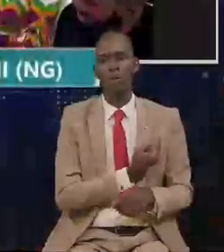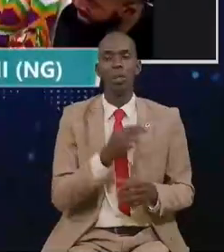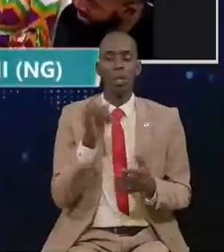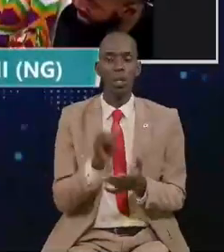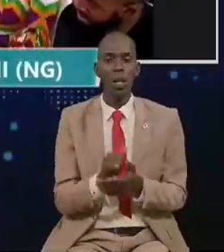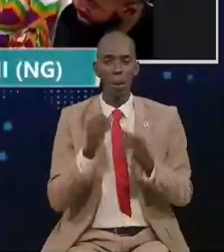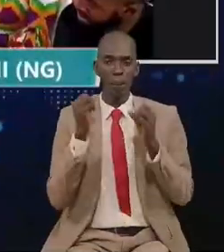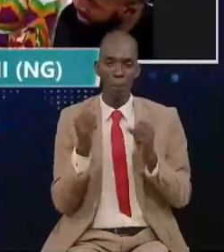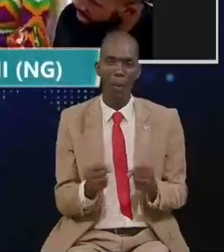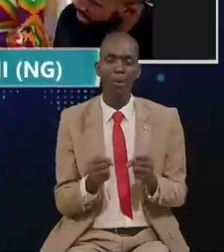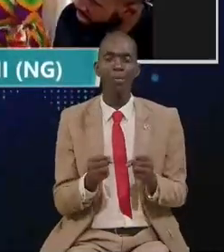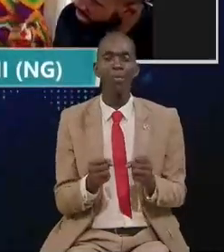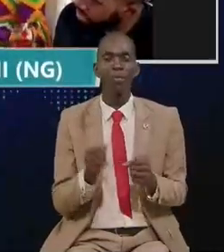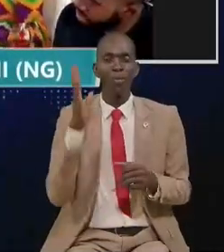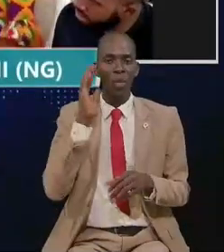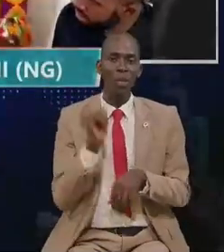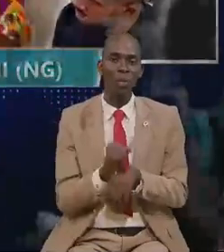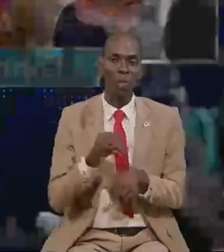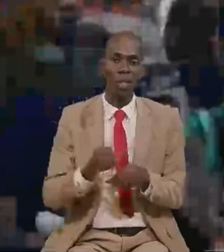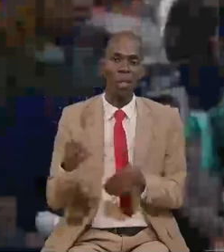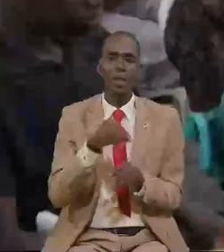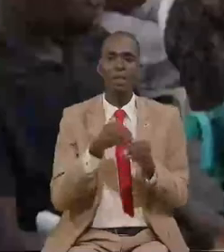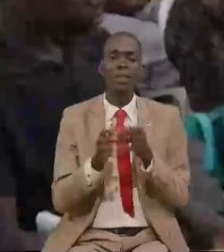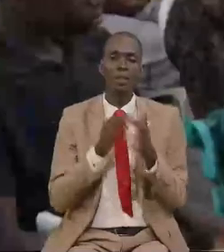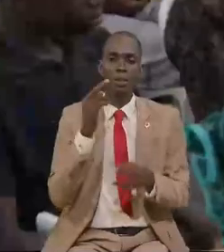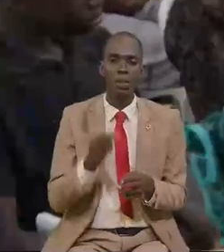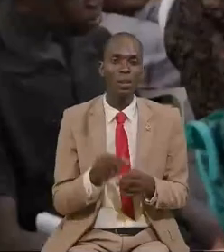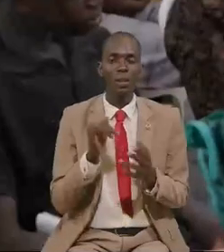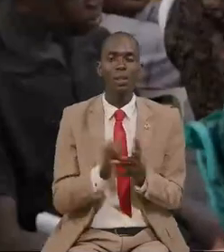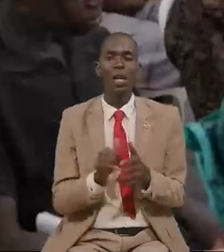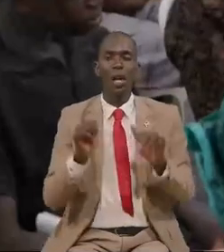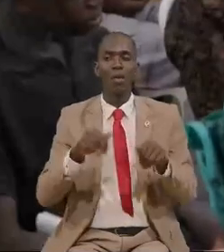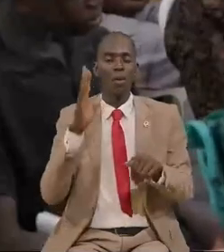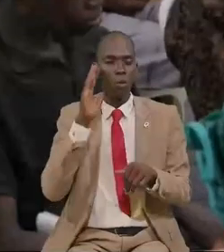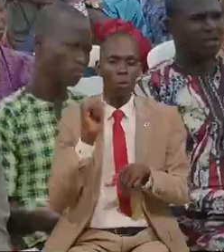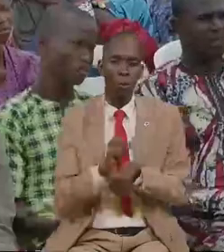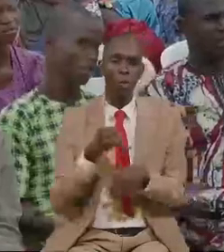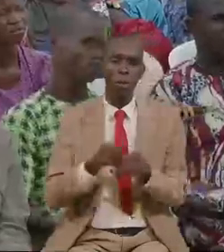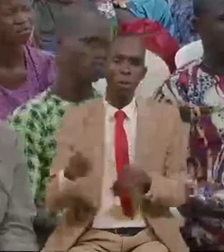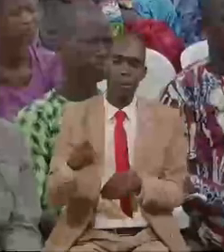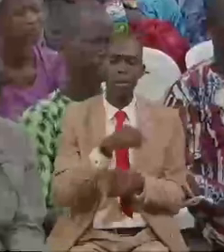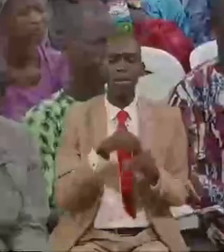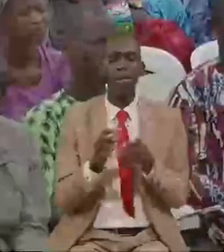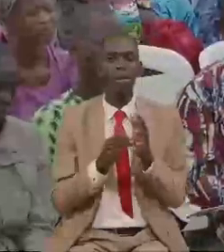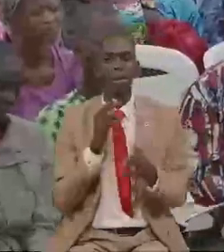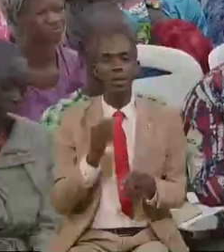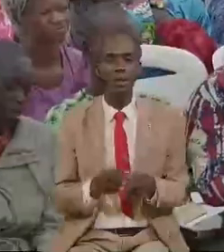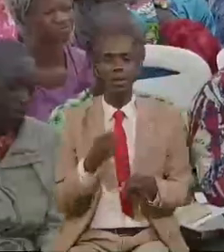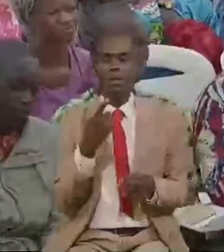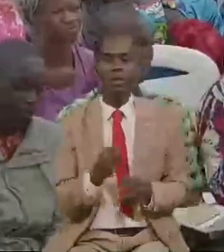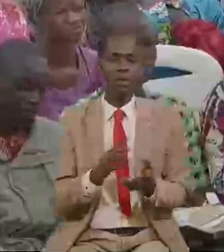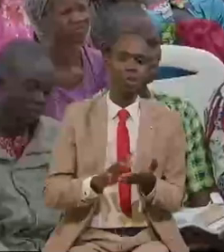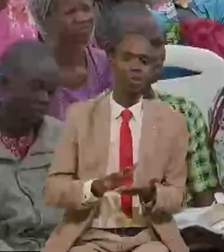puissance va agir en toi. Cette capacité va agir en toi. La gloire du